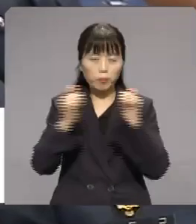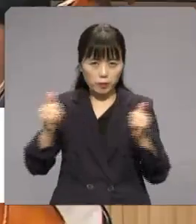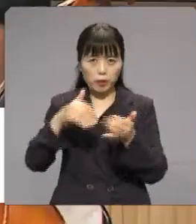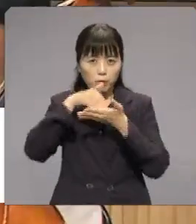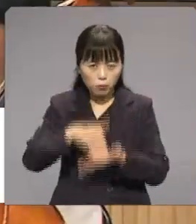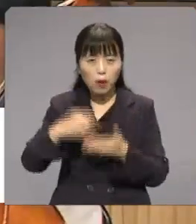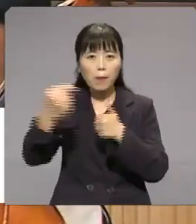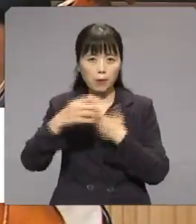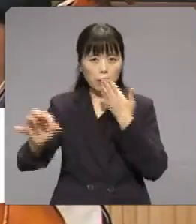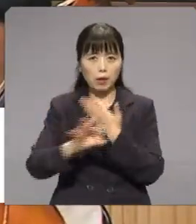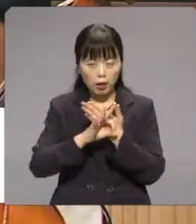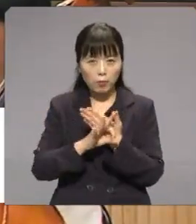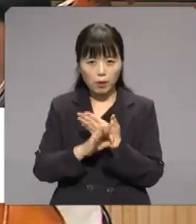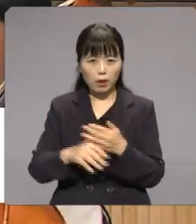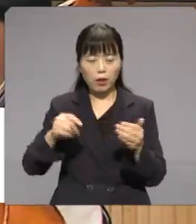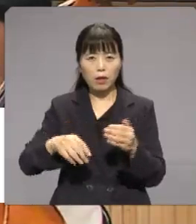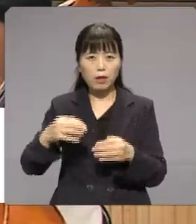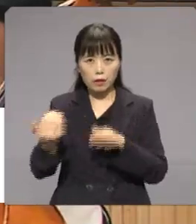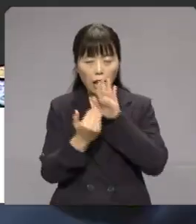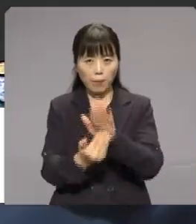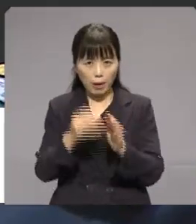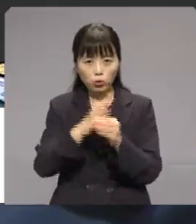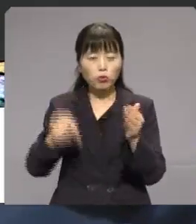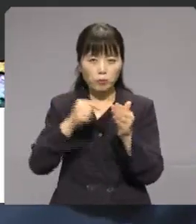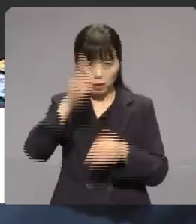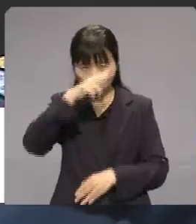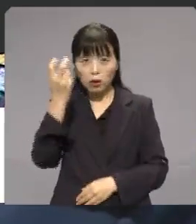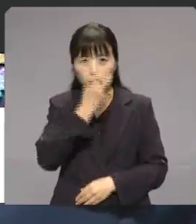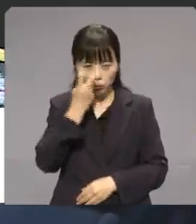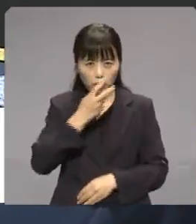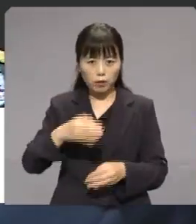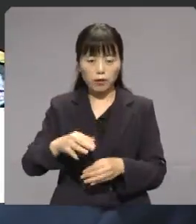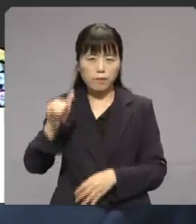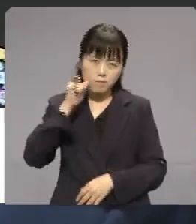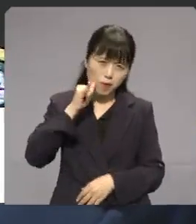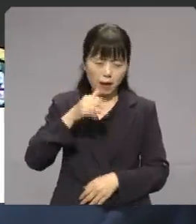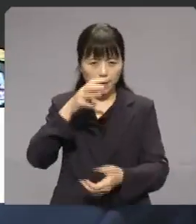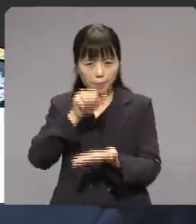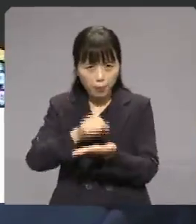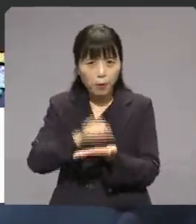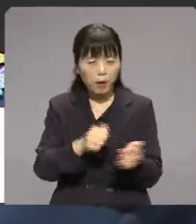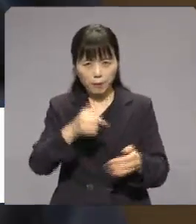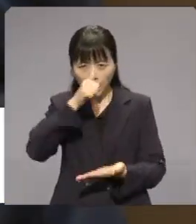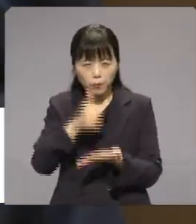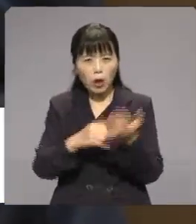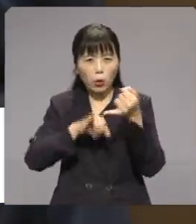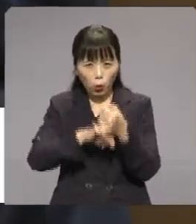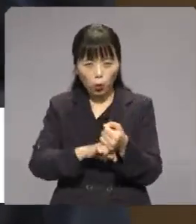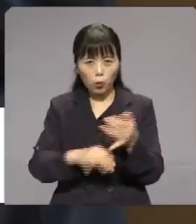준엄한 명령이라며 예방 중심의 경찰 활동을 강화하고 악성 사기 마약 도박 범죄는 반드시